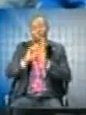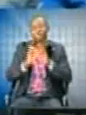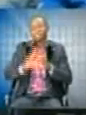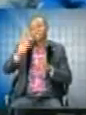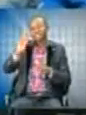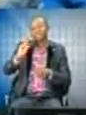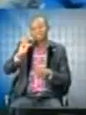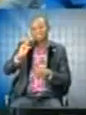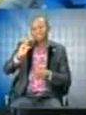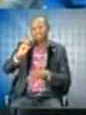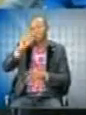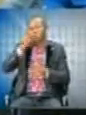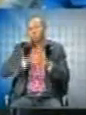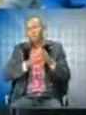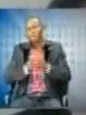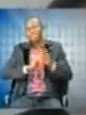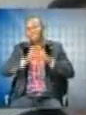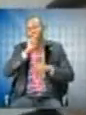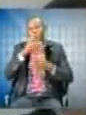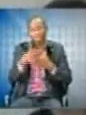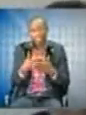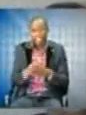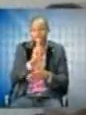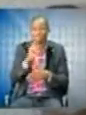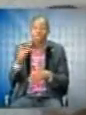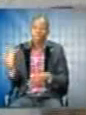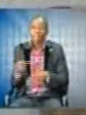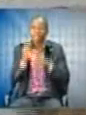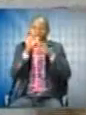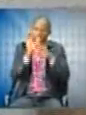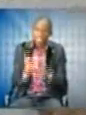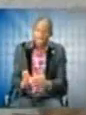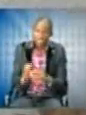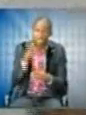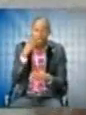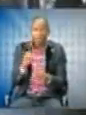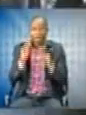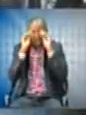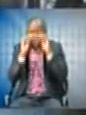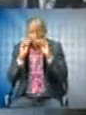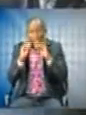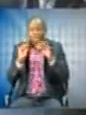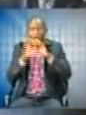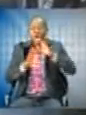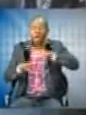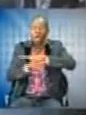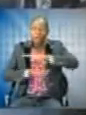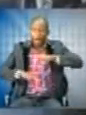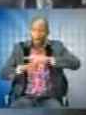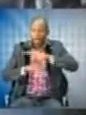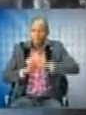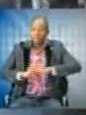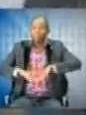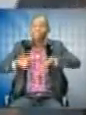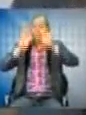des démunis, les défavorisés qui seront pris en charge pour accéder aux arcades de l'éducation des bases. Et le président de